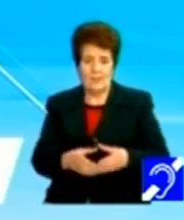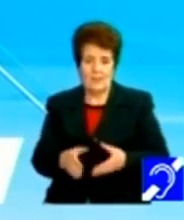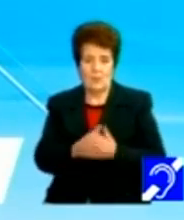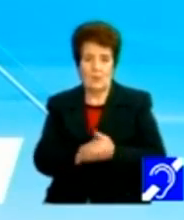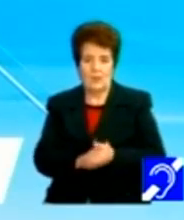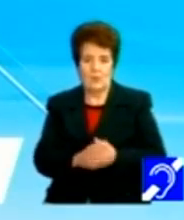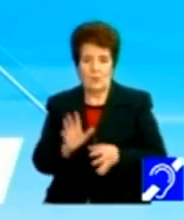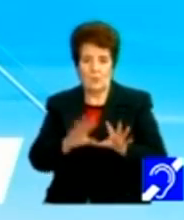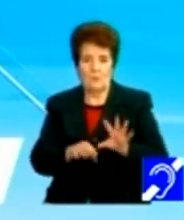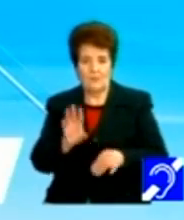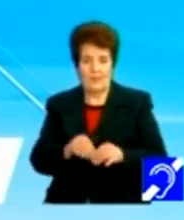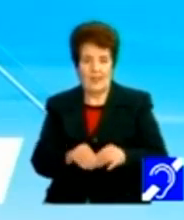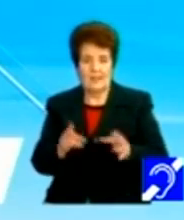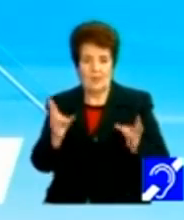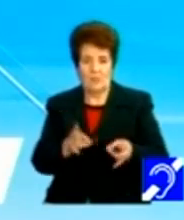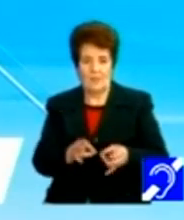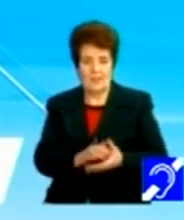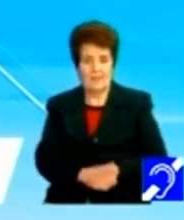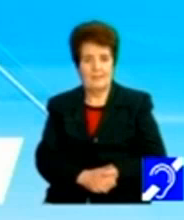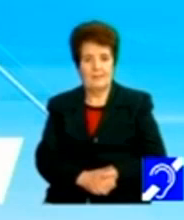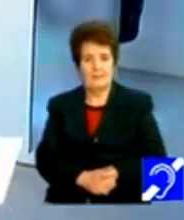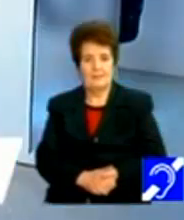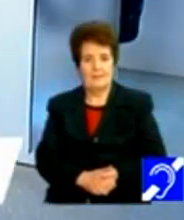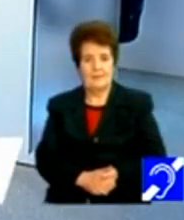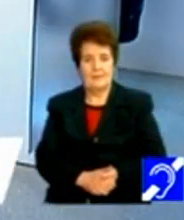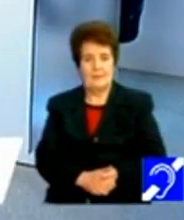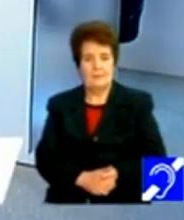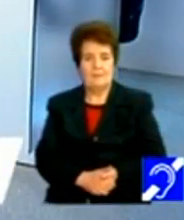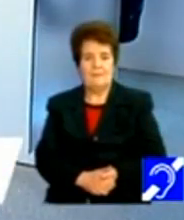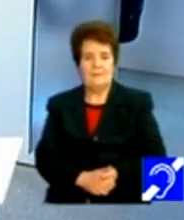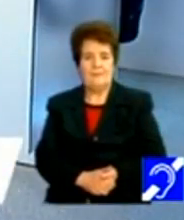așa cum consideră de cuvință. Mulțumesc. Să fiu și aici sincer până la urmă.